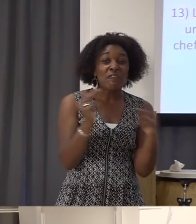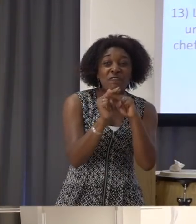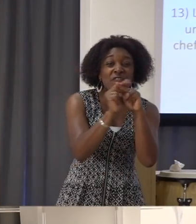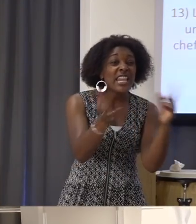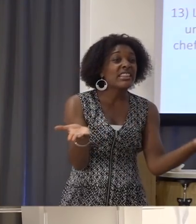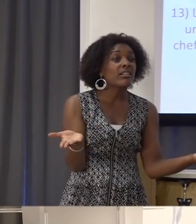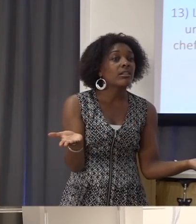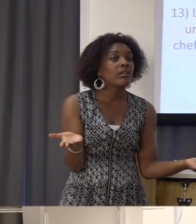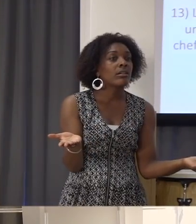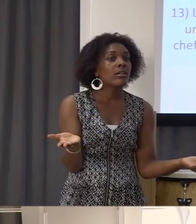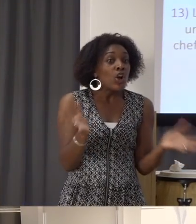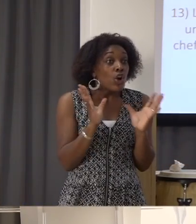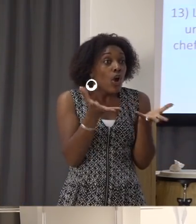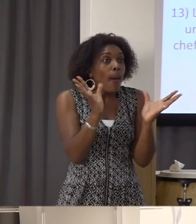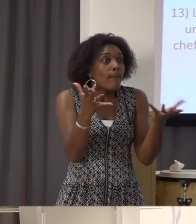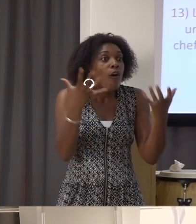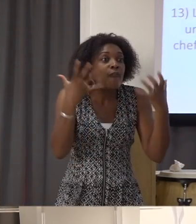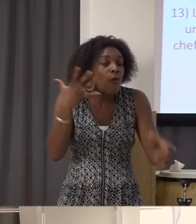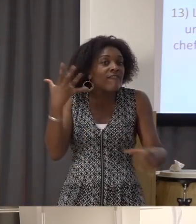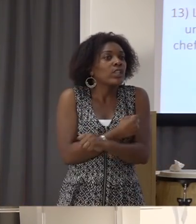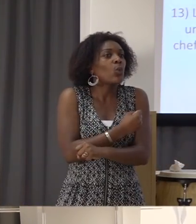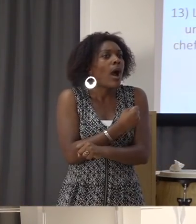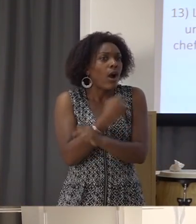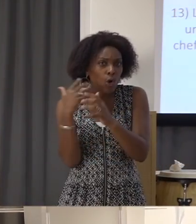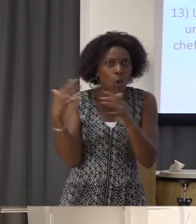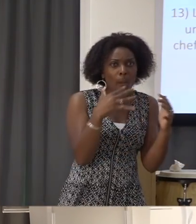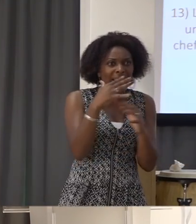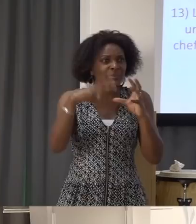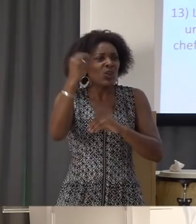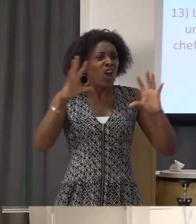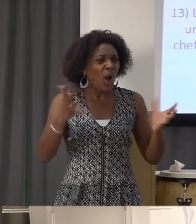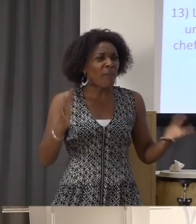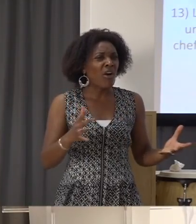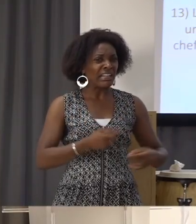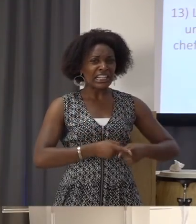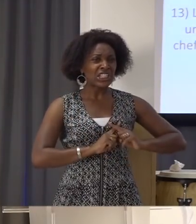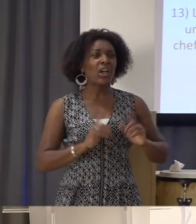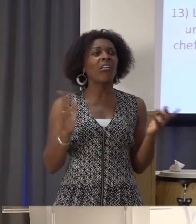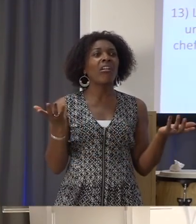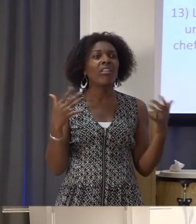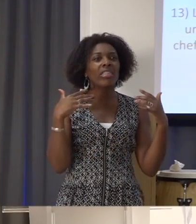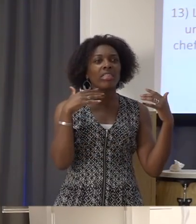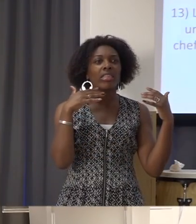Mais comment voulez-vous être des vainqueurs si le chrétien se comporte comme ça?